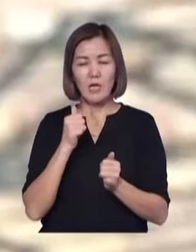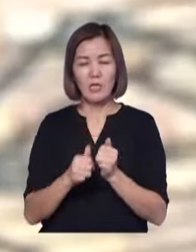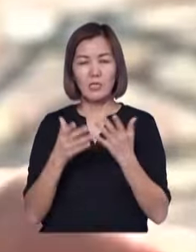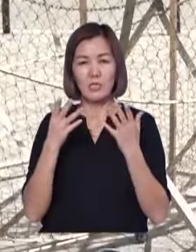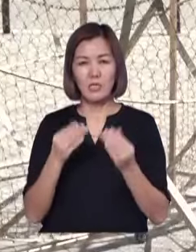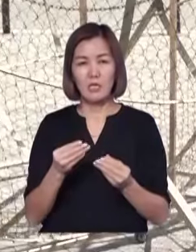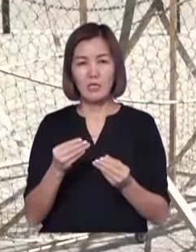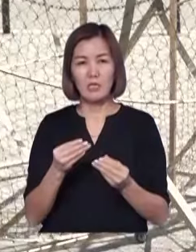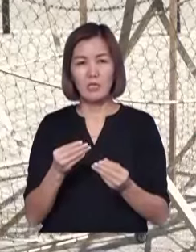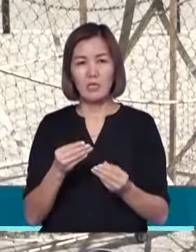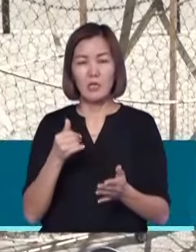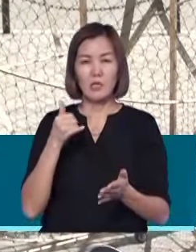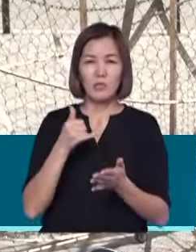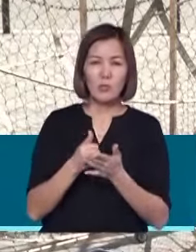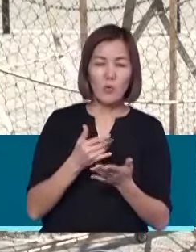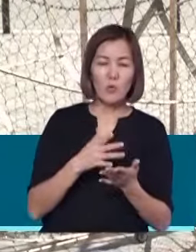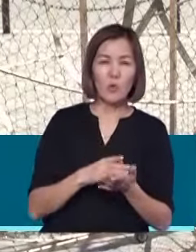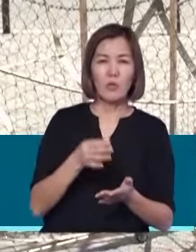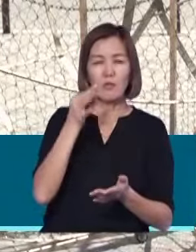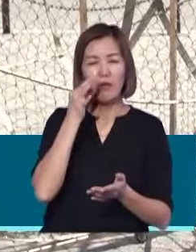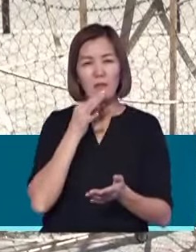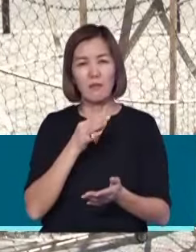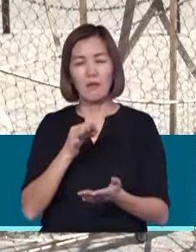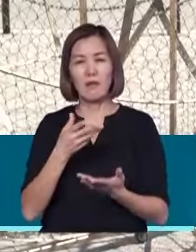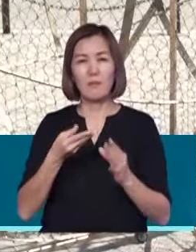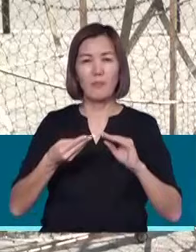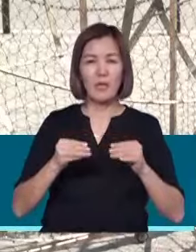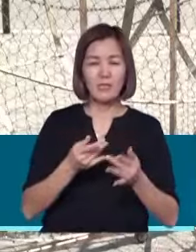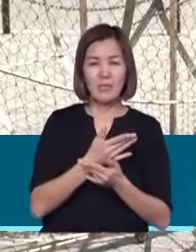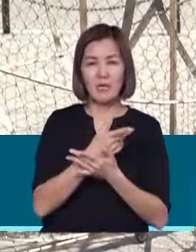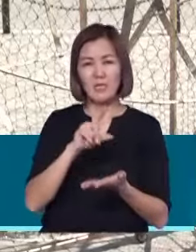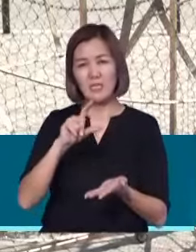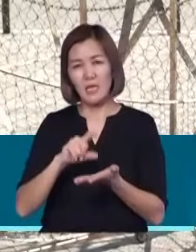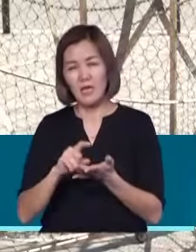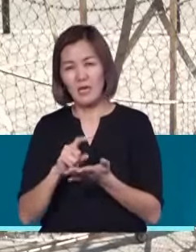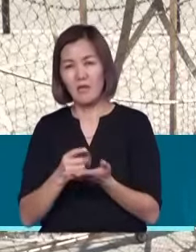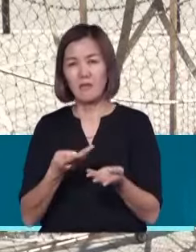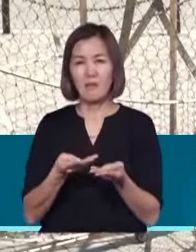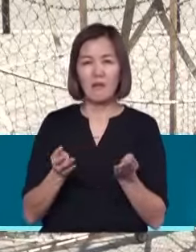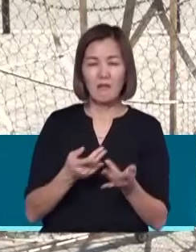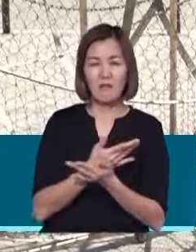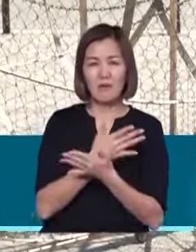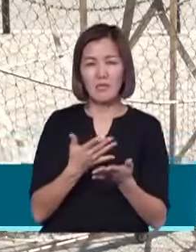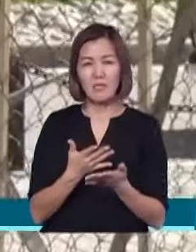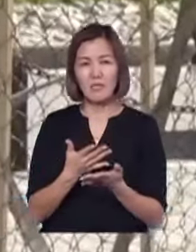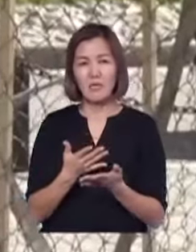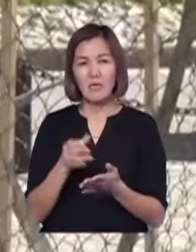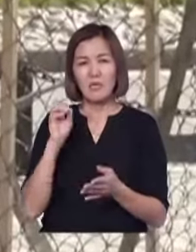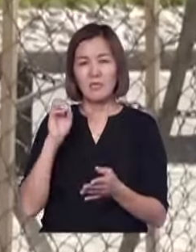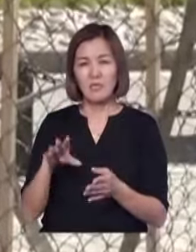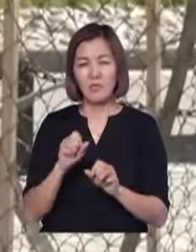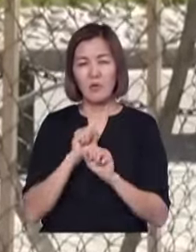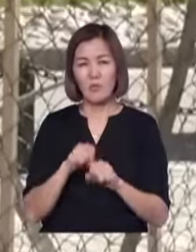тұтынатын сусындардан қалған осы мынау пластикалық заттардан пайда болған заттардың бәрін осы жерге тастаса болады. Ол